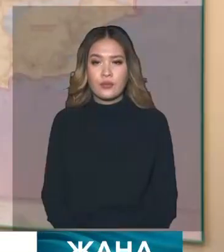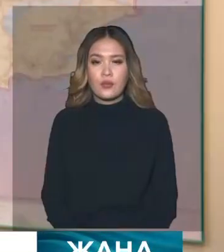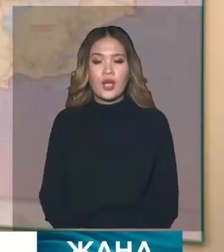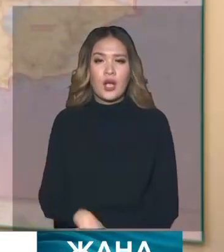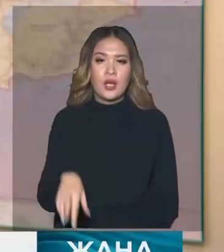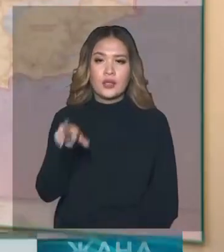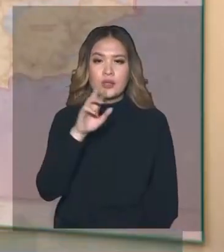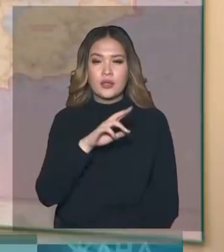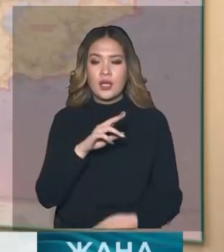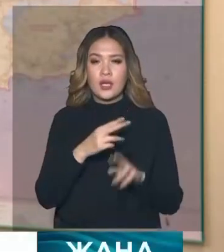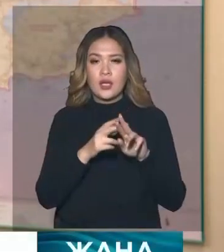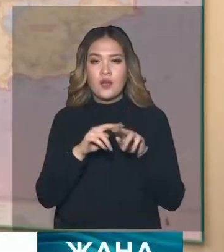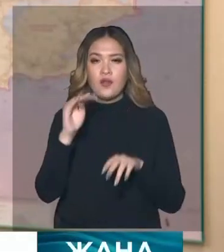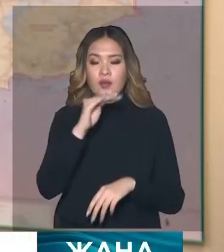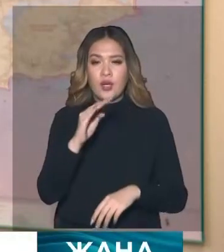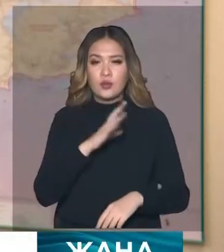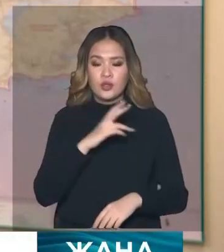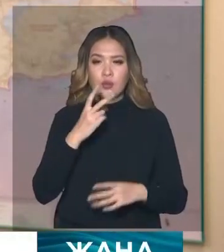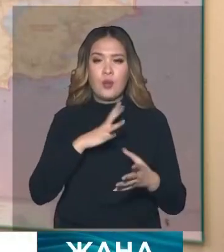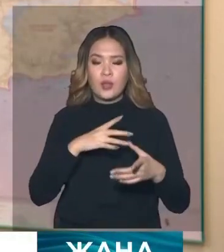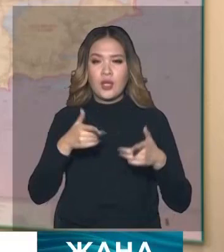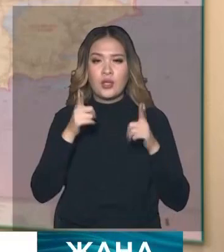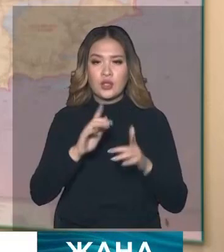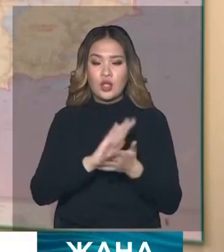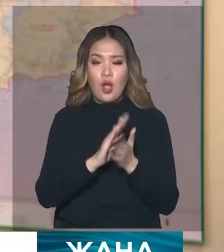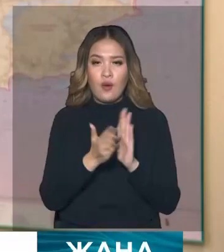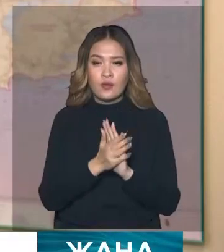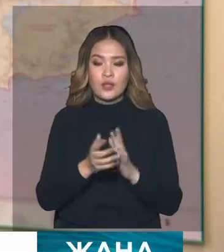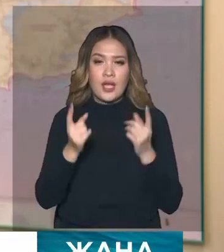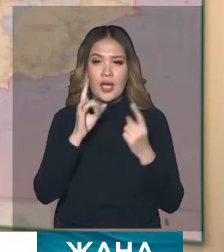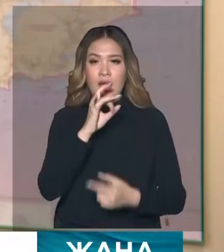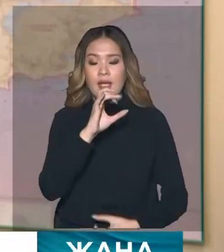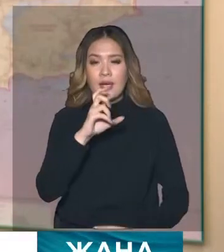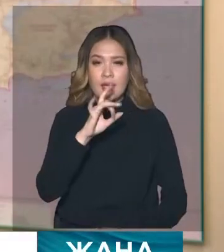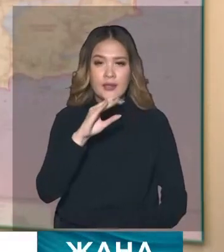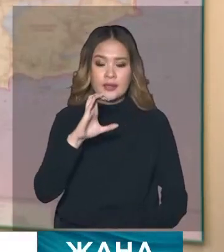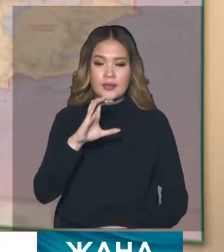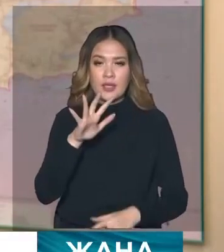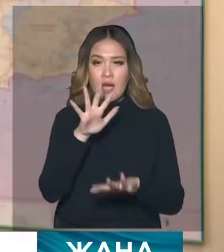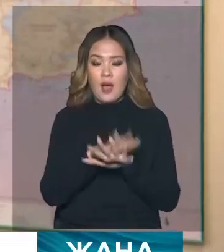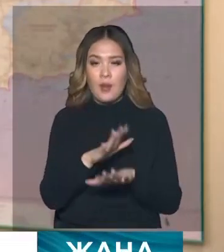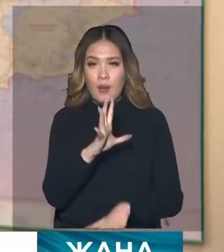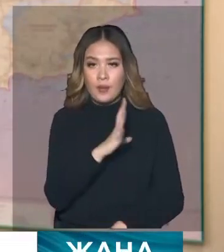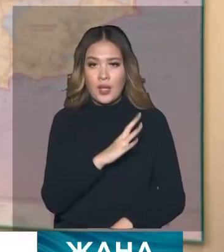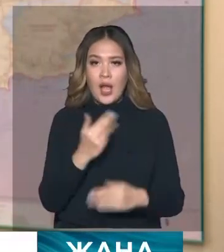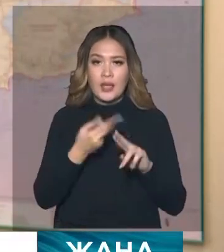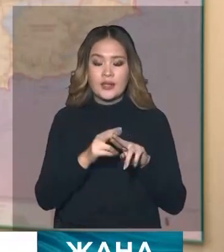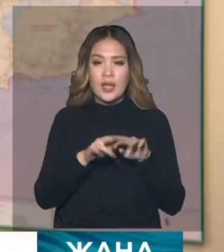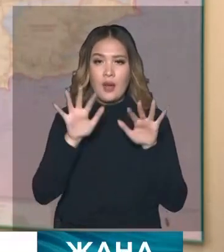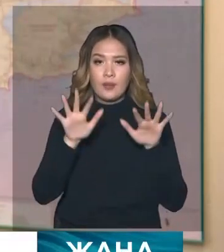Қазанның 20-сы күні келісімшартқа отырдық. РС Инес деген компаниямен. Қазіргі кезде ол